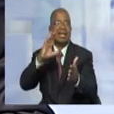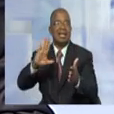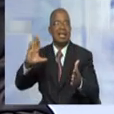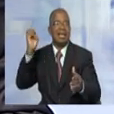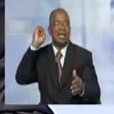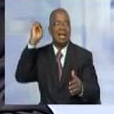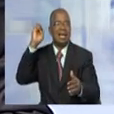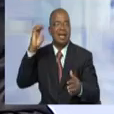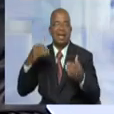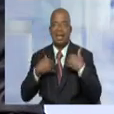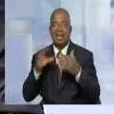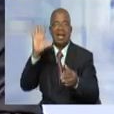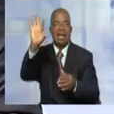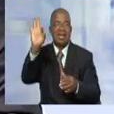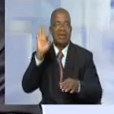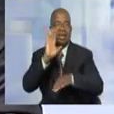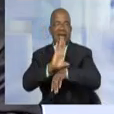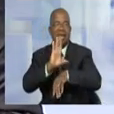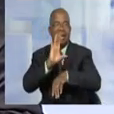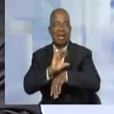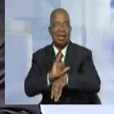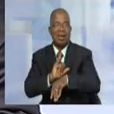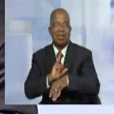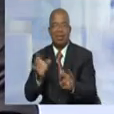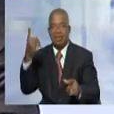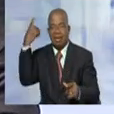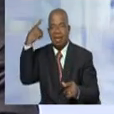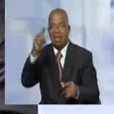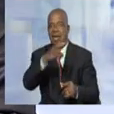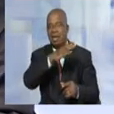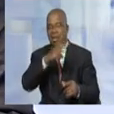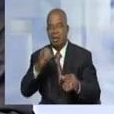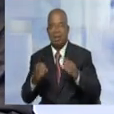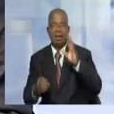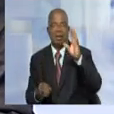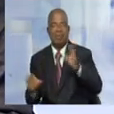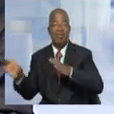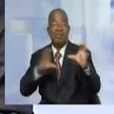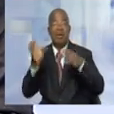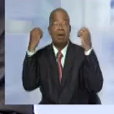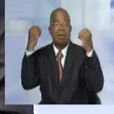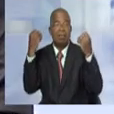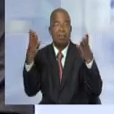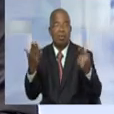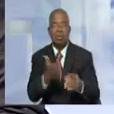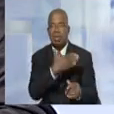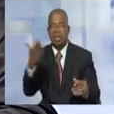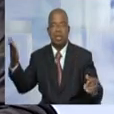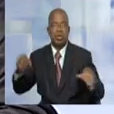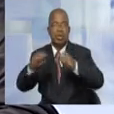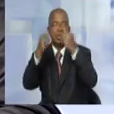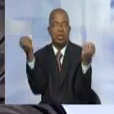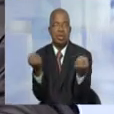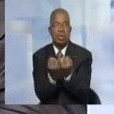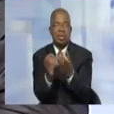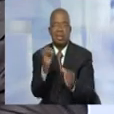d'Amérique a choisi la Côte d'Ivoire pour ses œuvres spirituelles et sociales en Afrique. Les évêques de cette communauté évangélique mondiale